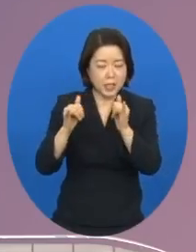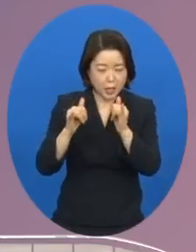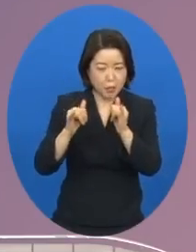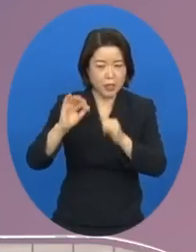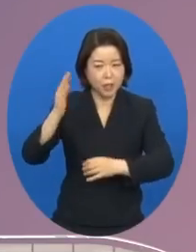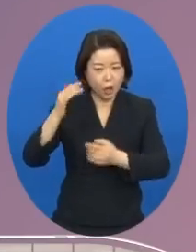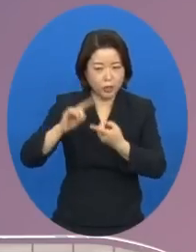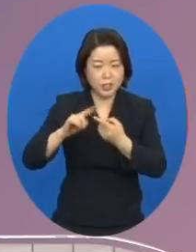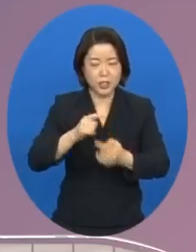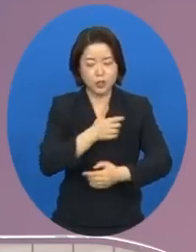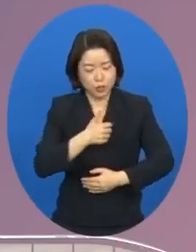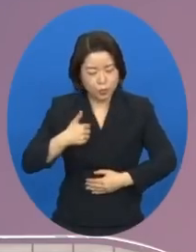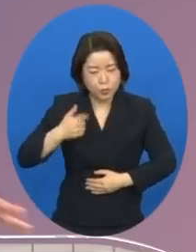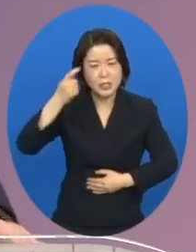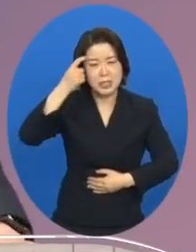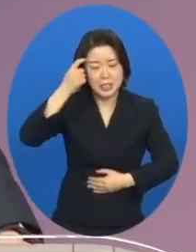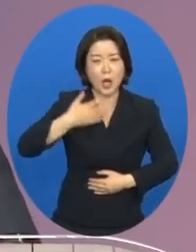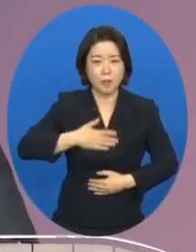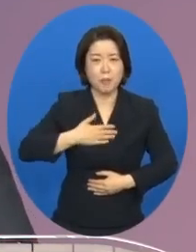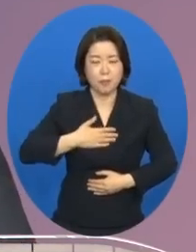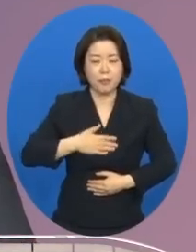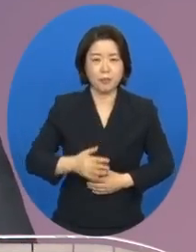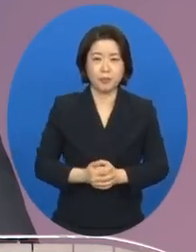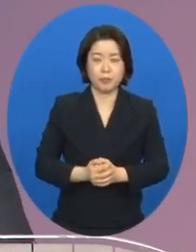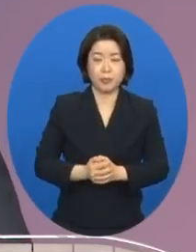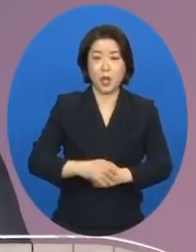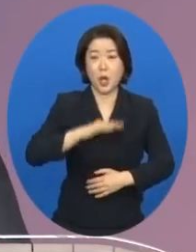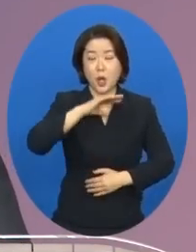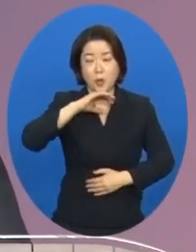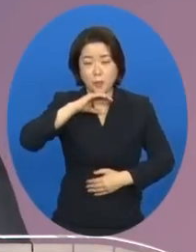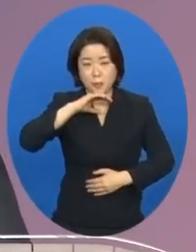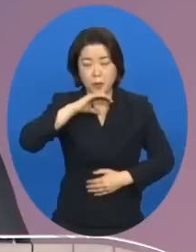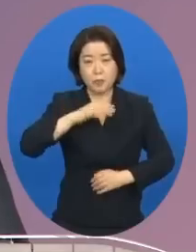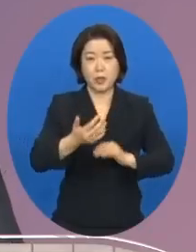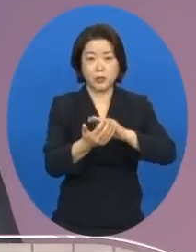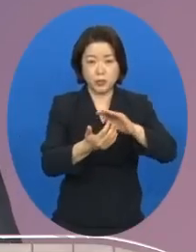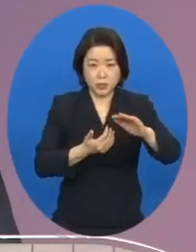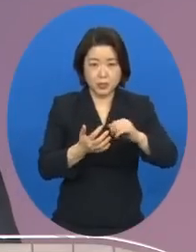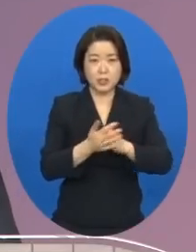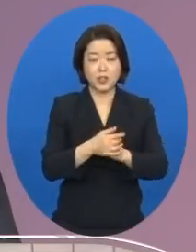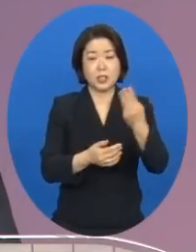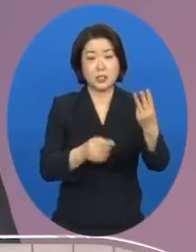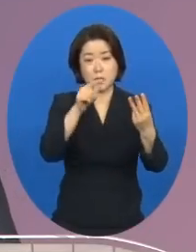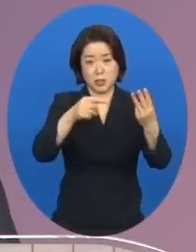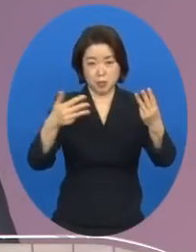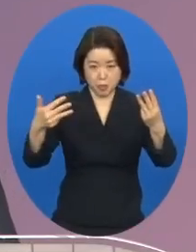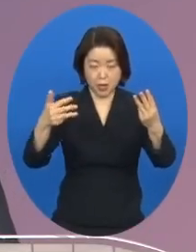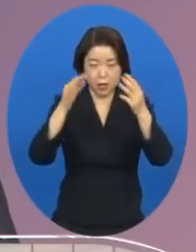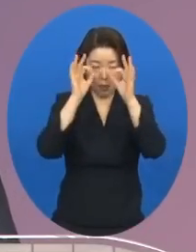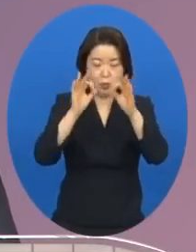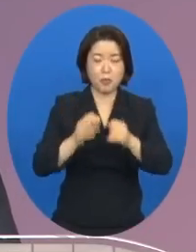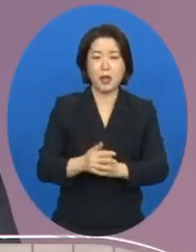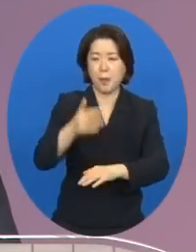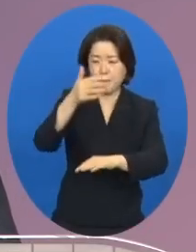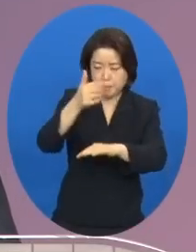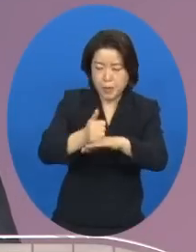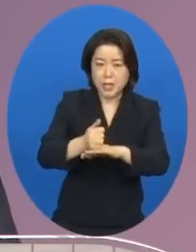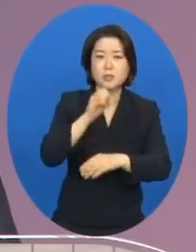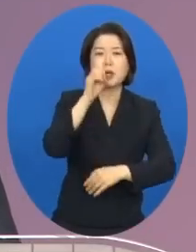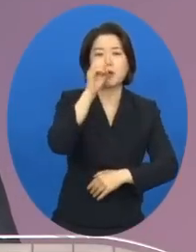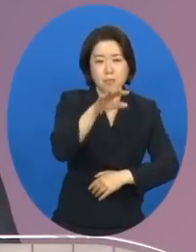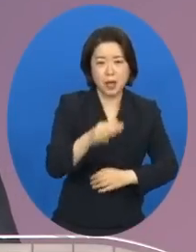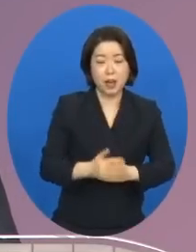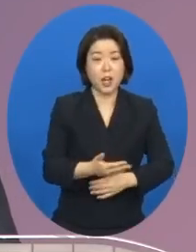짐작하게 만듭니다. 베드로전서 3장 8절 9절에 보면 이렇게 말씀했습니다. 마지막으로